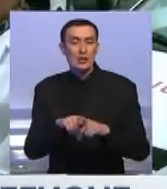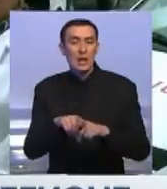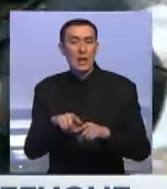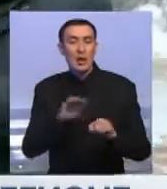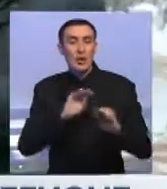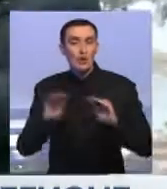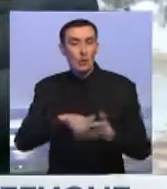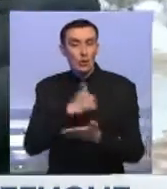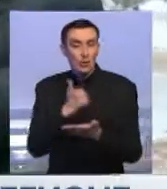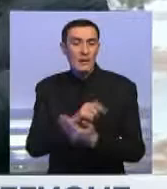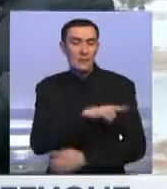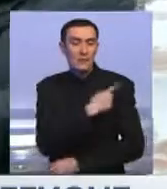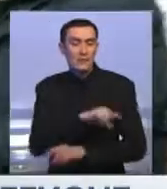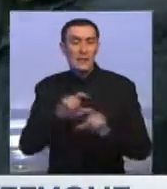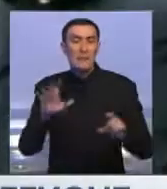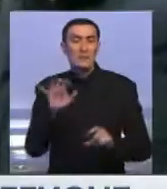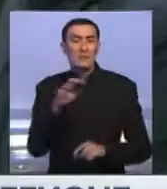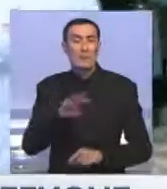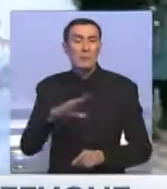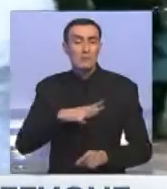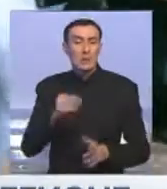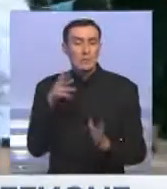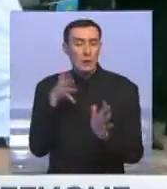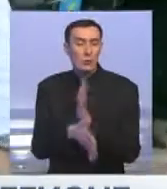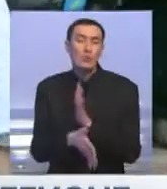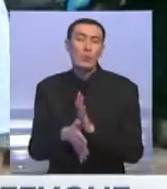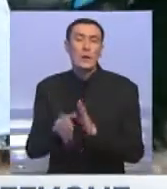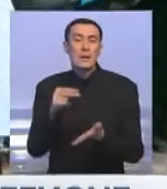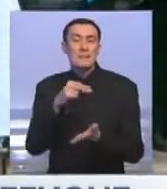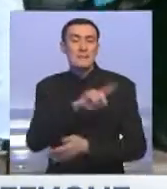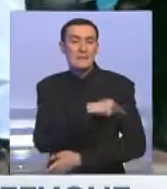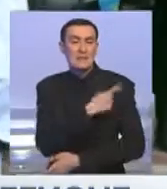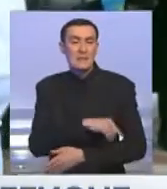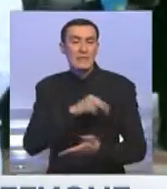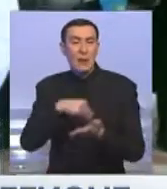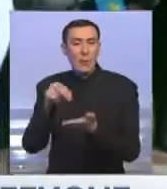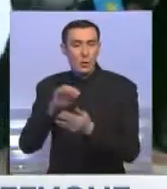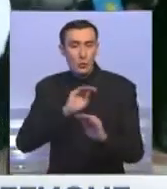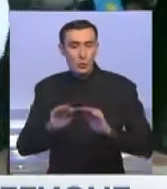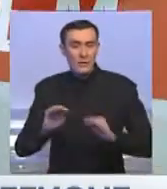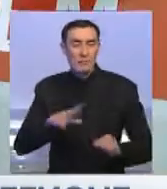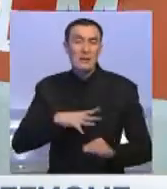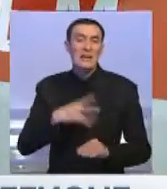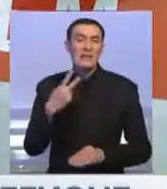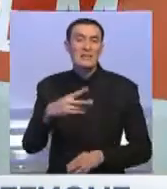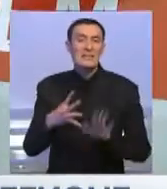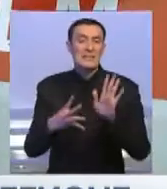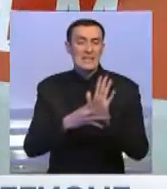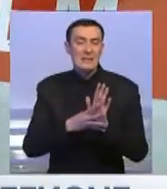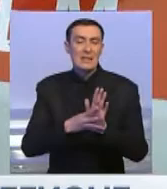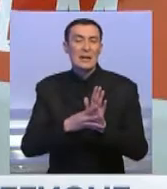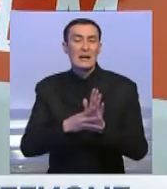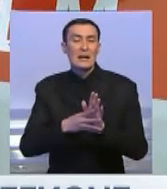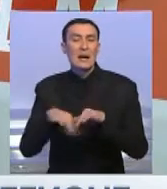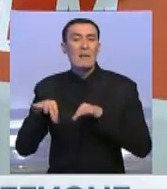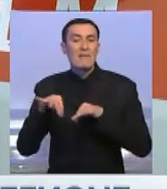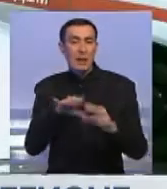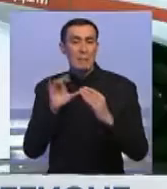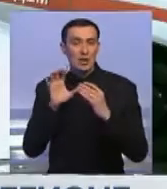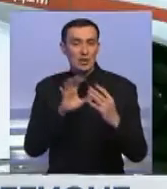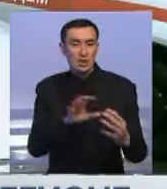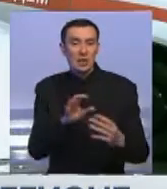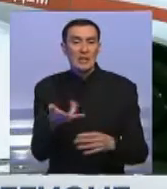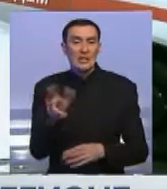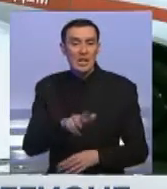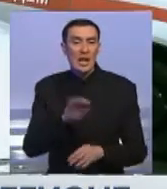500 миллионов тенге область потратила на покупку медоборудования. Для сельских больниц и клиник закуплены 29 санитарных машин, 3 из